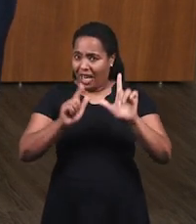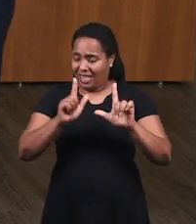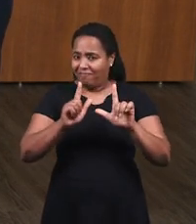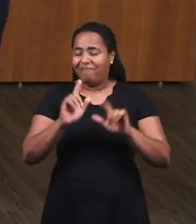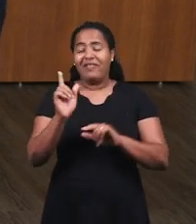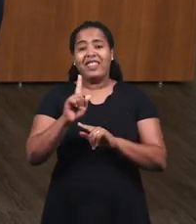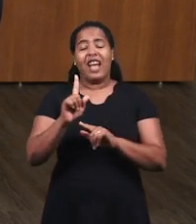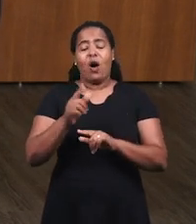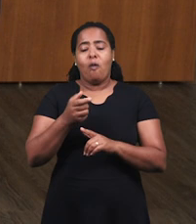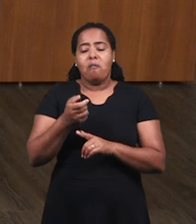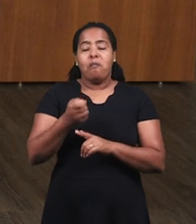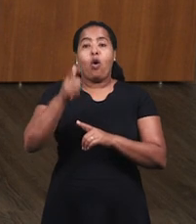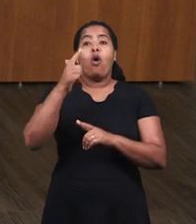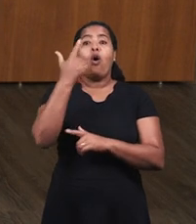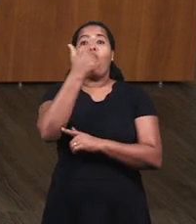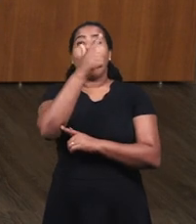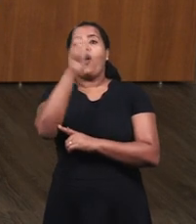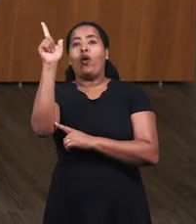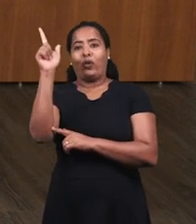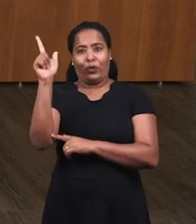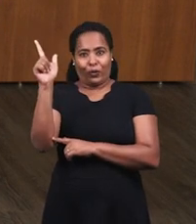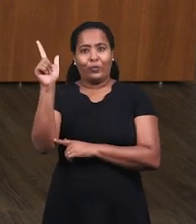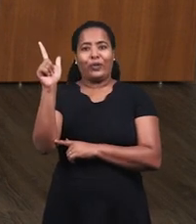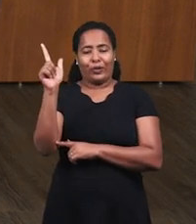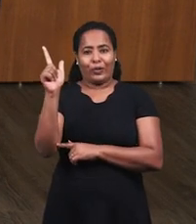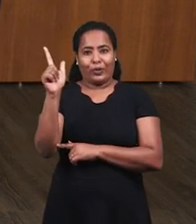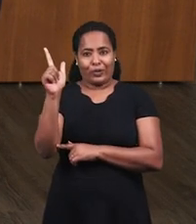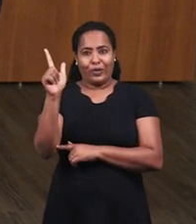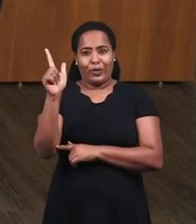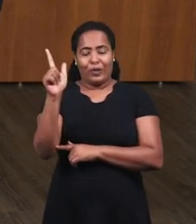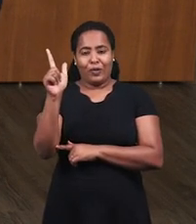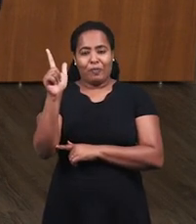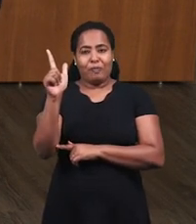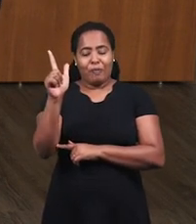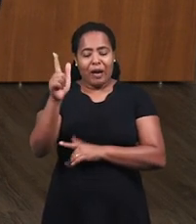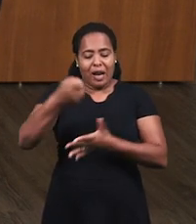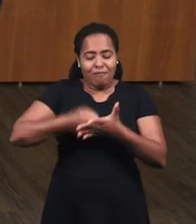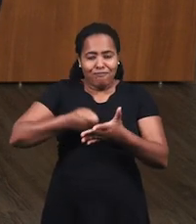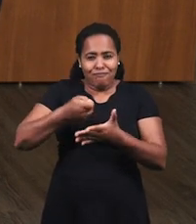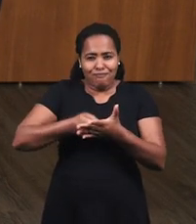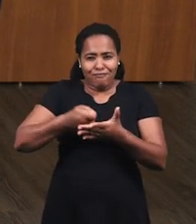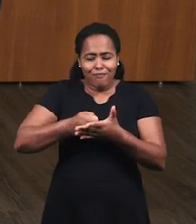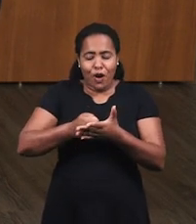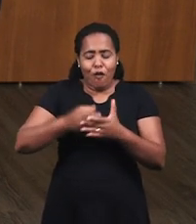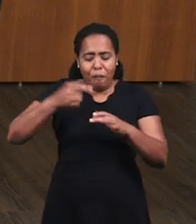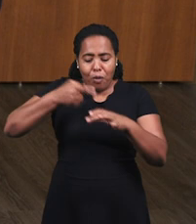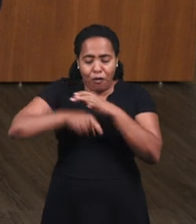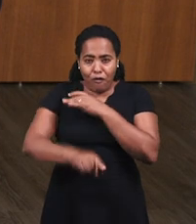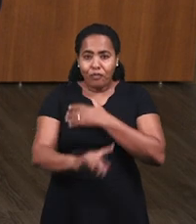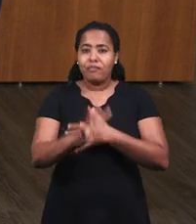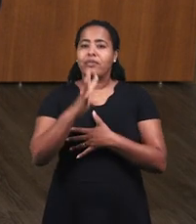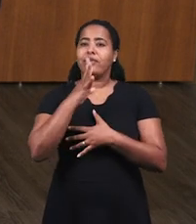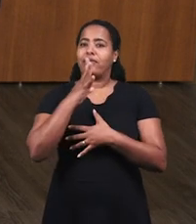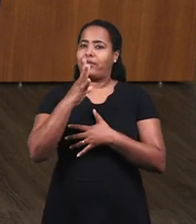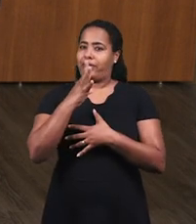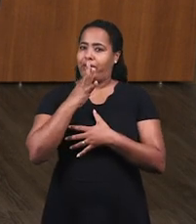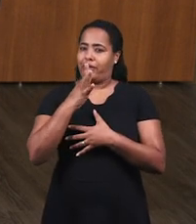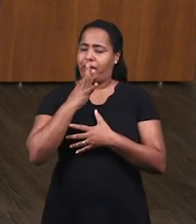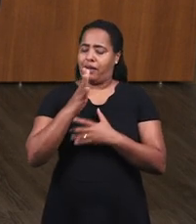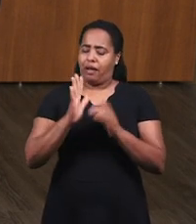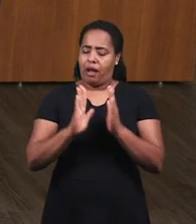причине у нас будут и другие программы для того, чтобы нам постараться копнуть